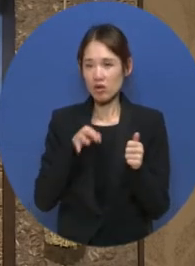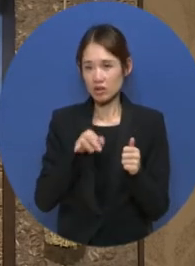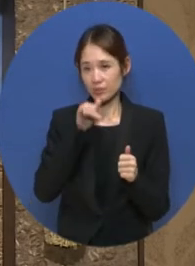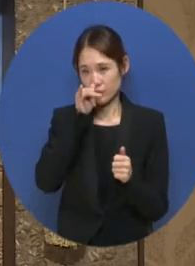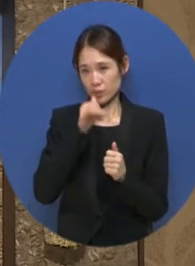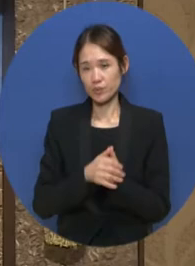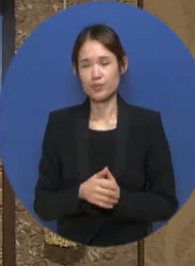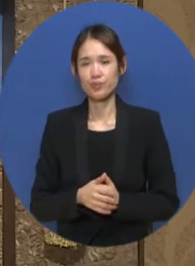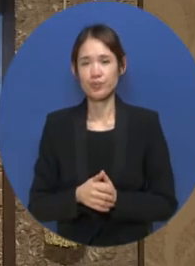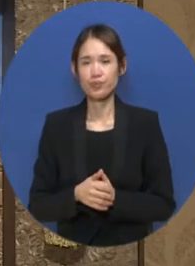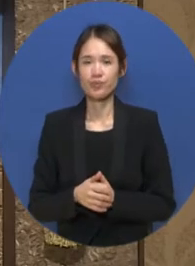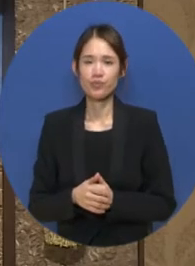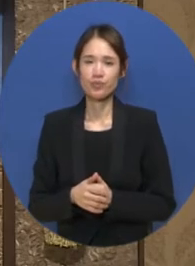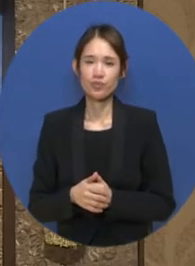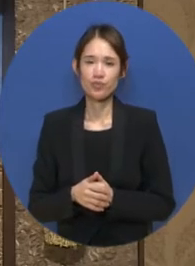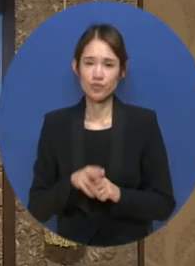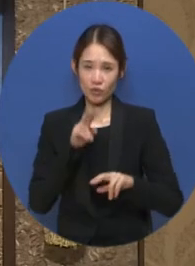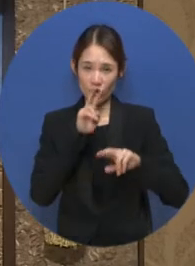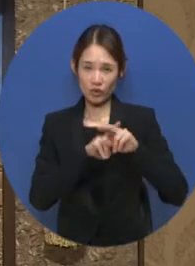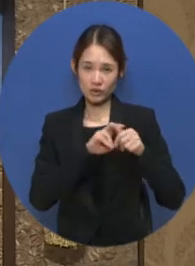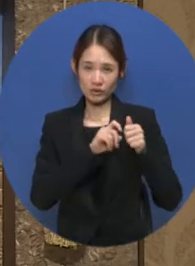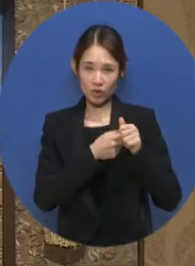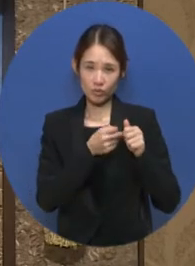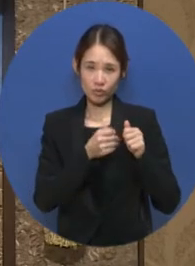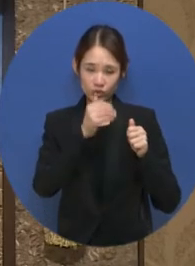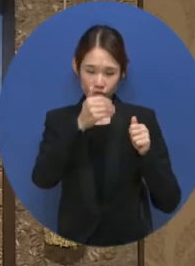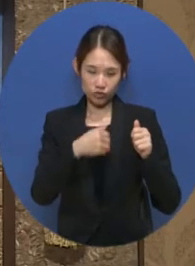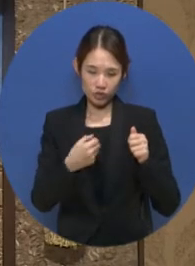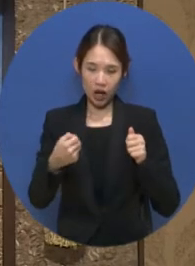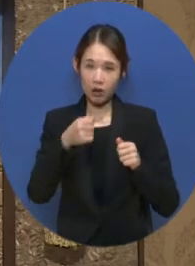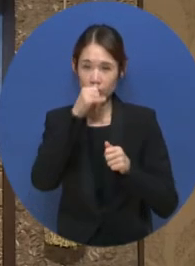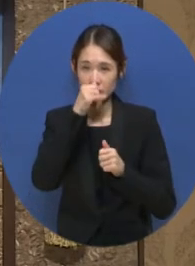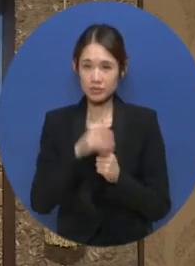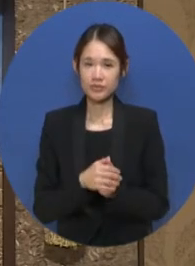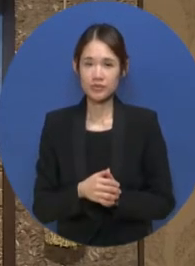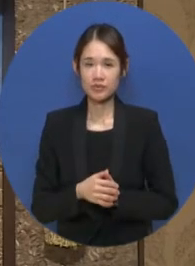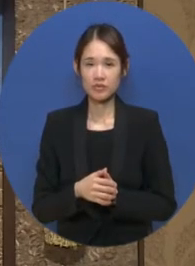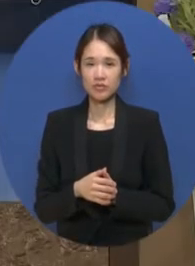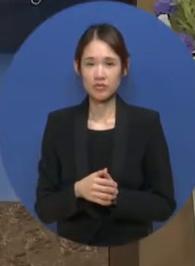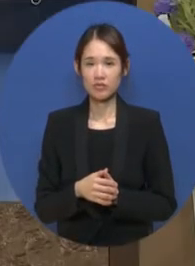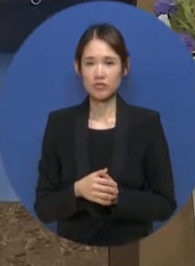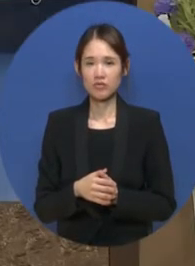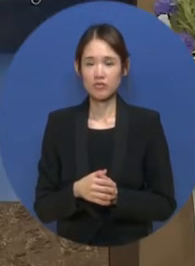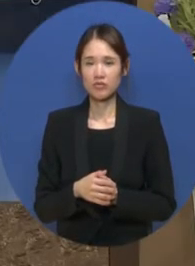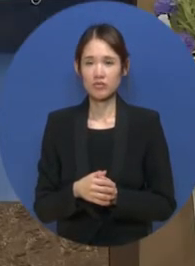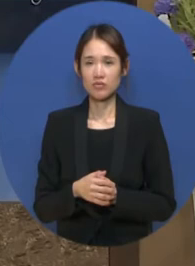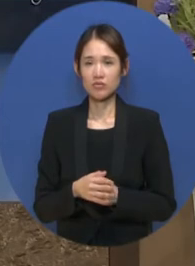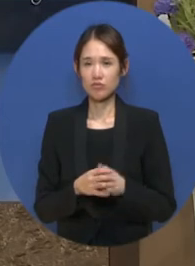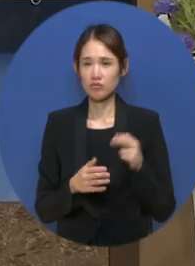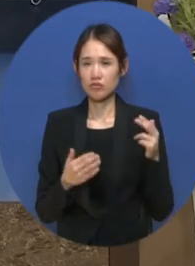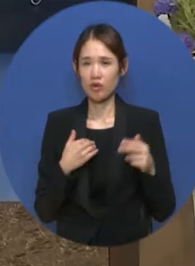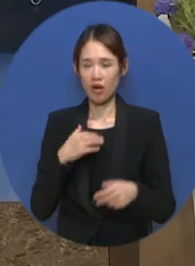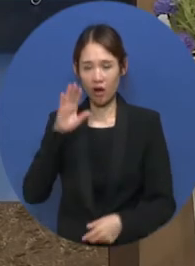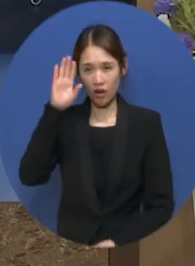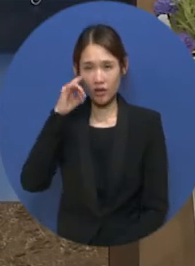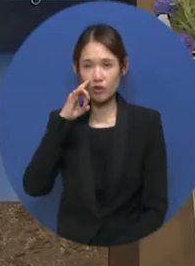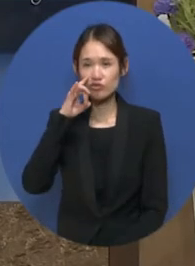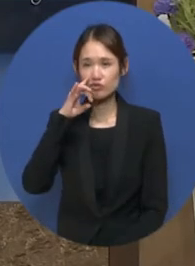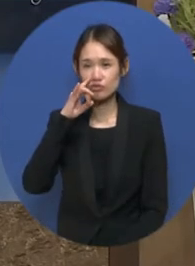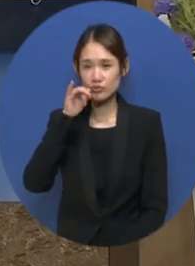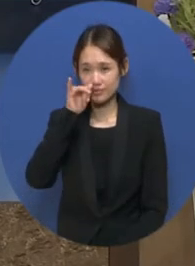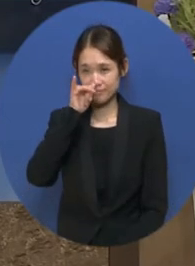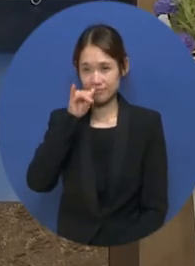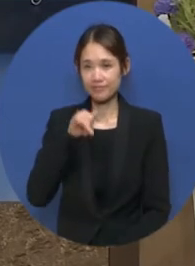부과할 수 있도록 이렇게 형사처벌 저항 까지 별도로 마련되어 있습니다 아 4 극적 이제 제가 좀 궁금해